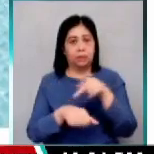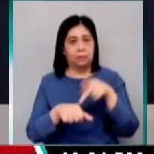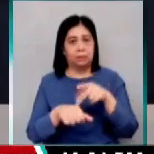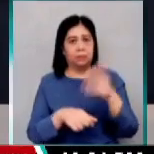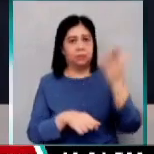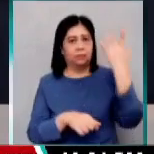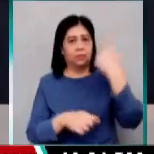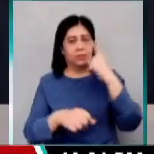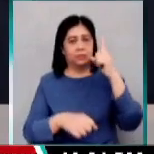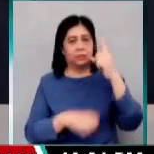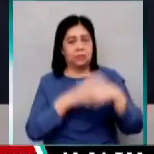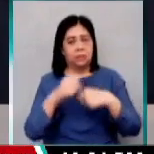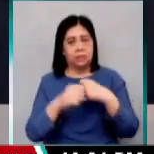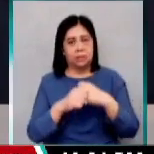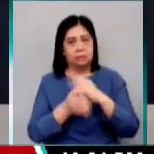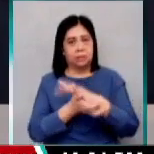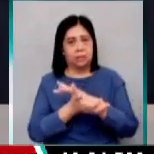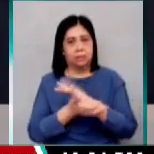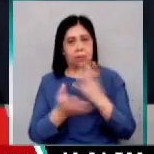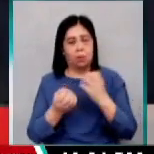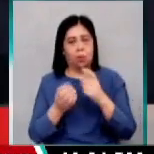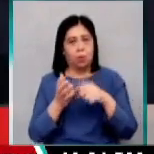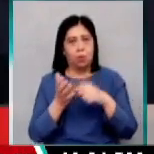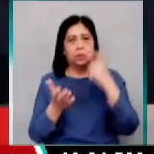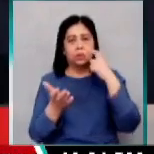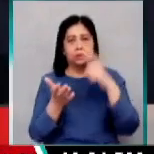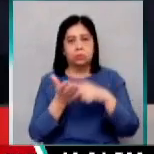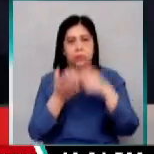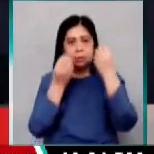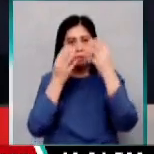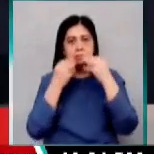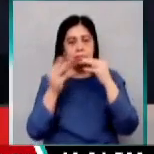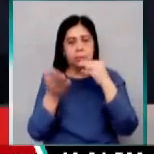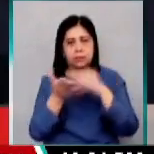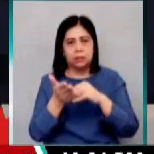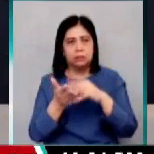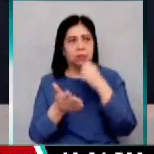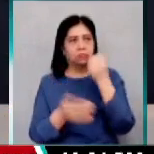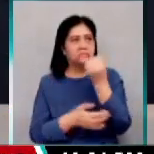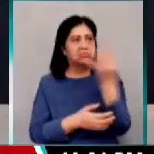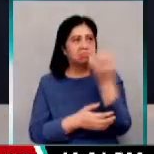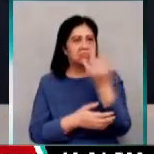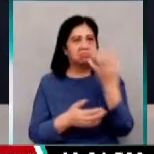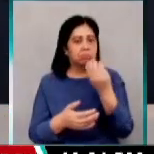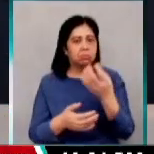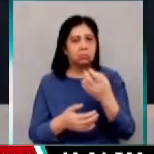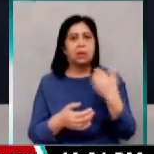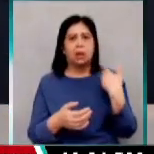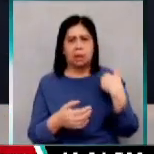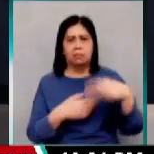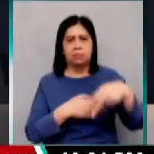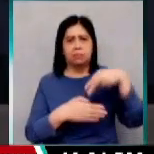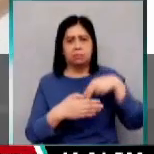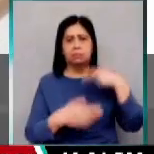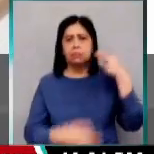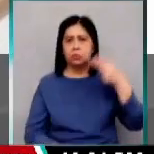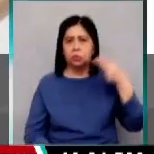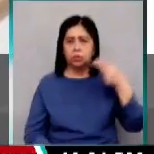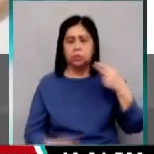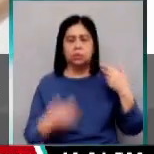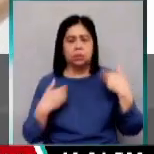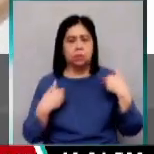pandemya. Gusto ko lang i-highlight yung message na hindi lang sila numbers. May stories din sila. May kwento din sila.